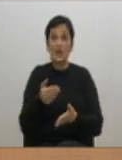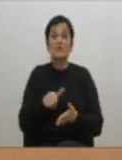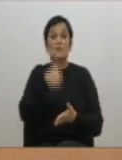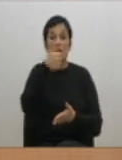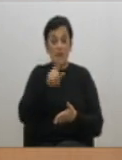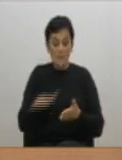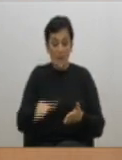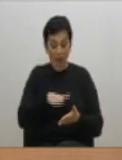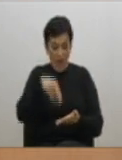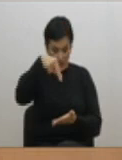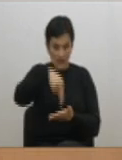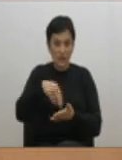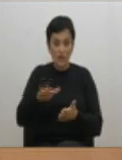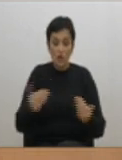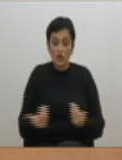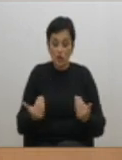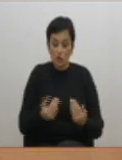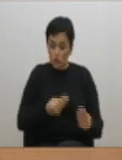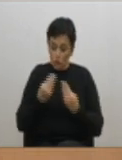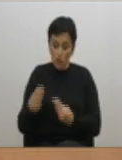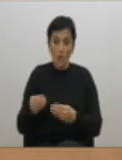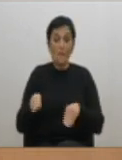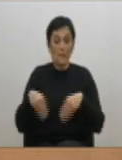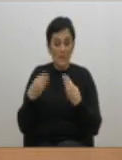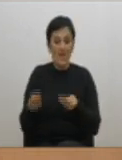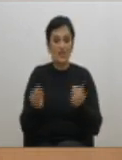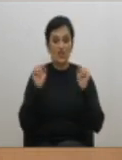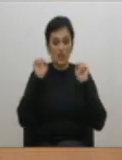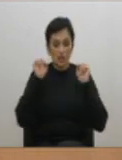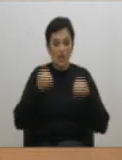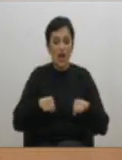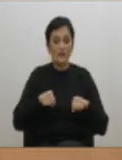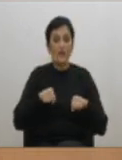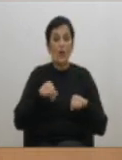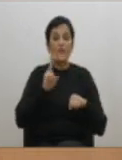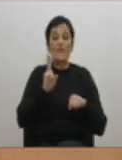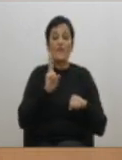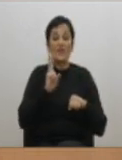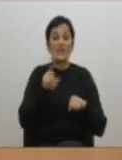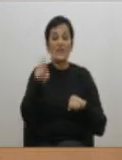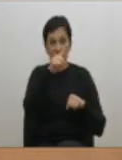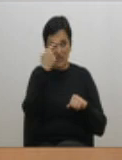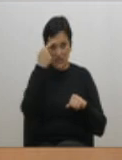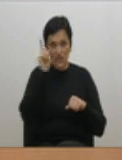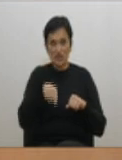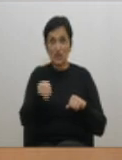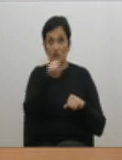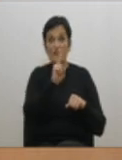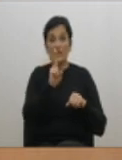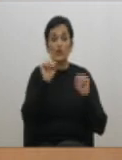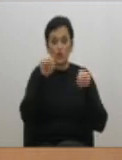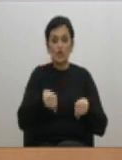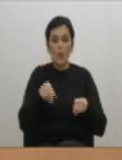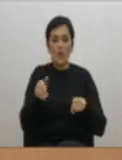დააყენეთ ფეხზე, ჯერ აცოცხლეთ, ჯერ მიეცით საშუალება უწამლოს იმან, ვინც იცის, ვისაც შეუძლია